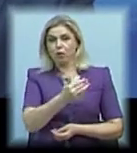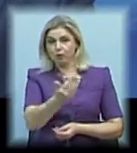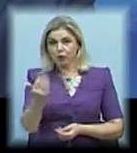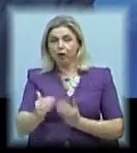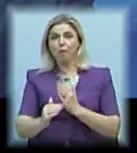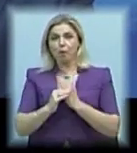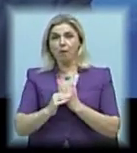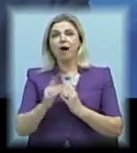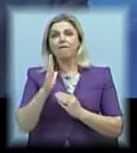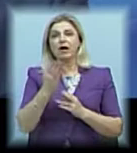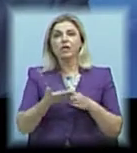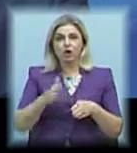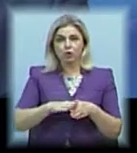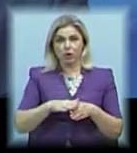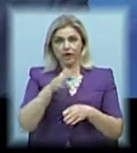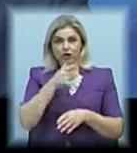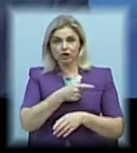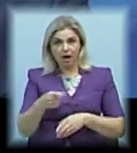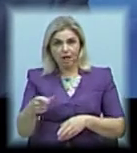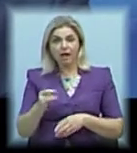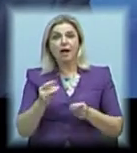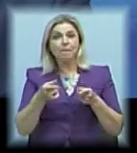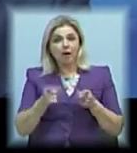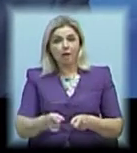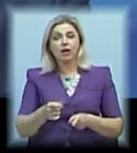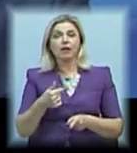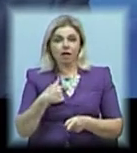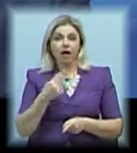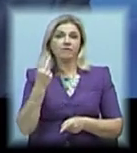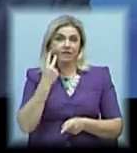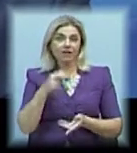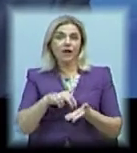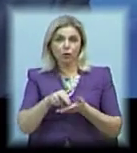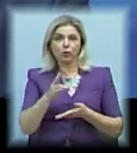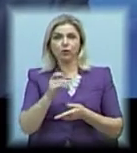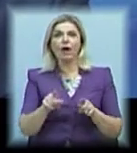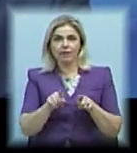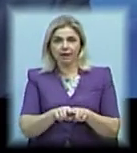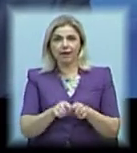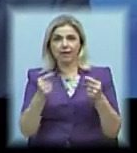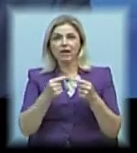той важкий для мене час. І насправді завжди йду на відповідні, на,